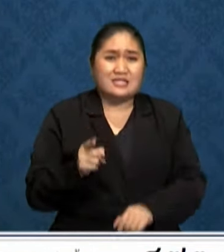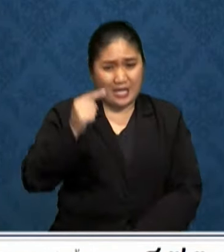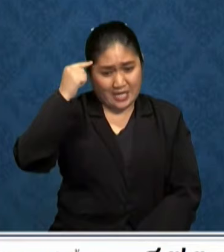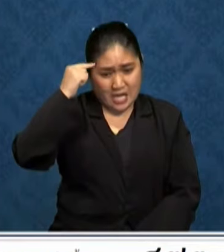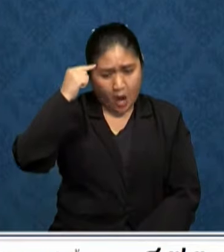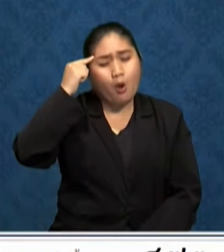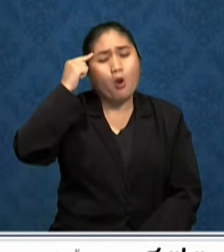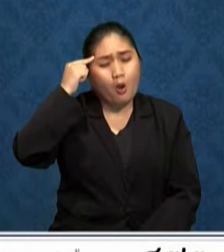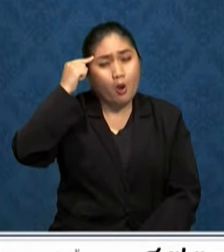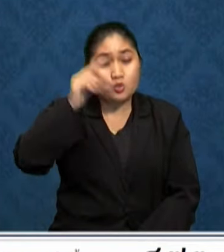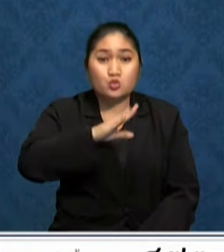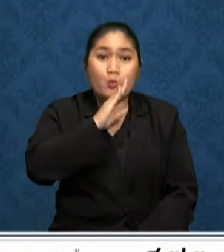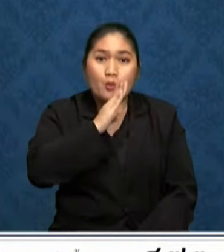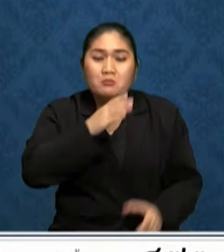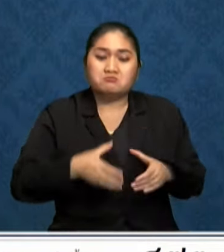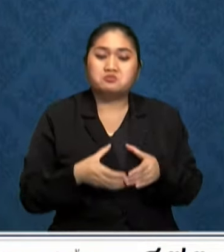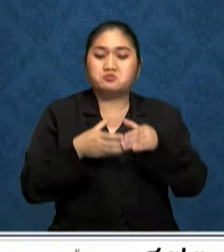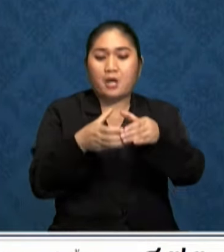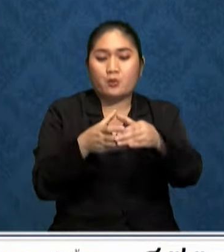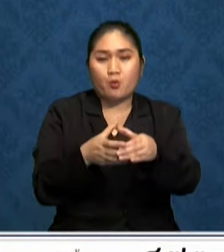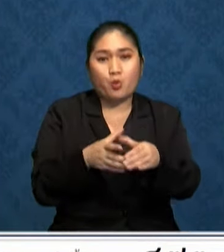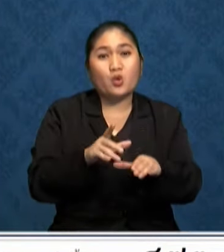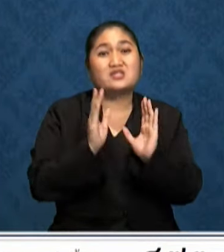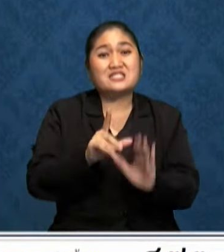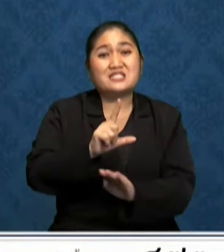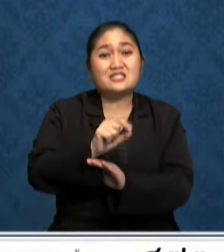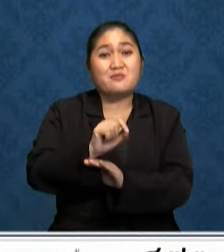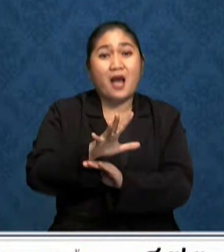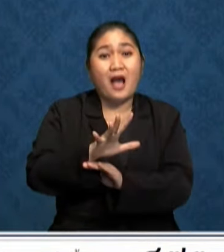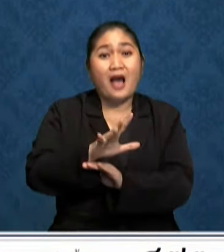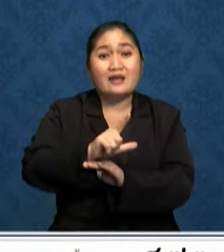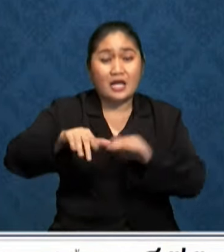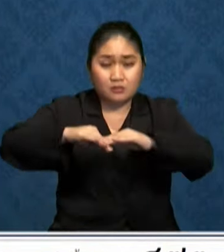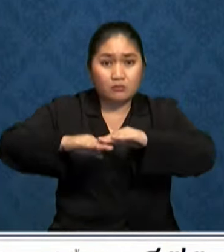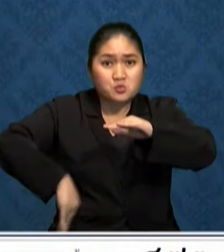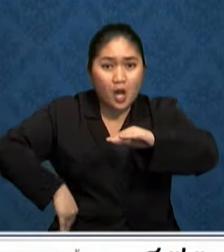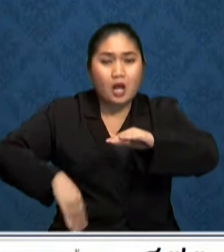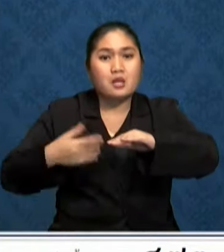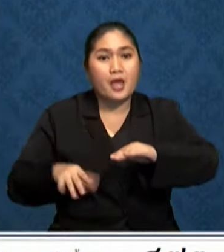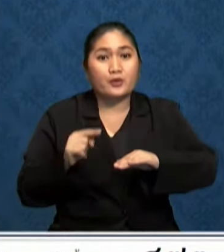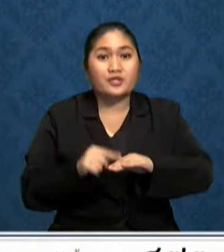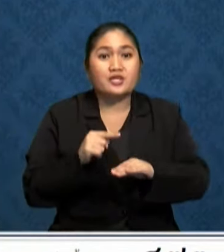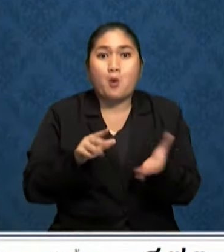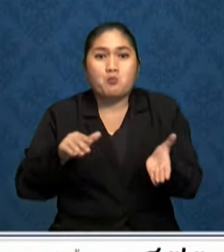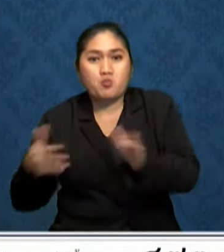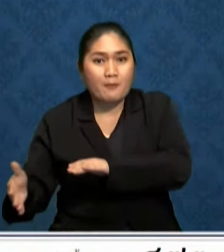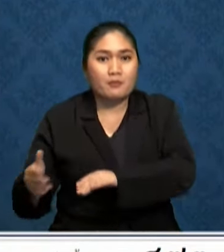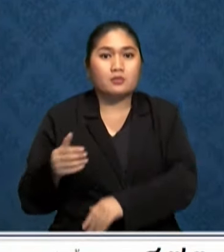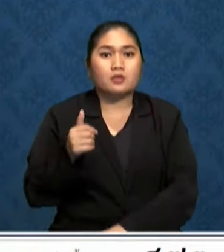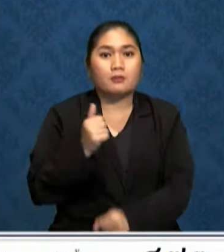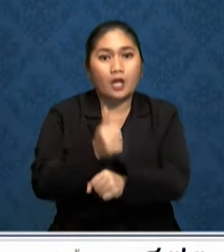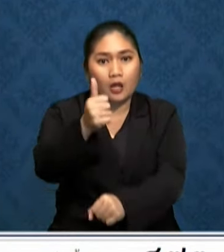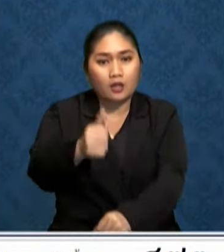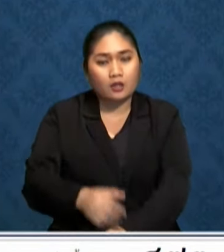ั หากประชาชนออกมาใช้สตไม่ถึง 25 ลานคน asionลงหนึขผมสตออกเสียงเขาก็สามารถใธiamiกระชามติได